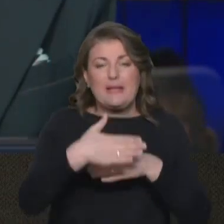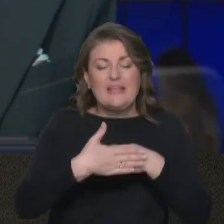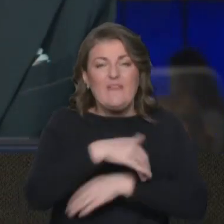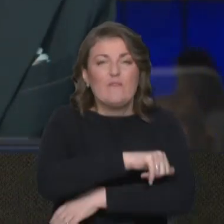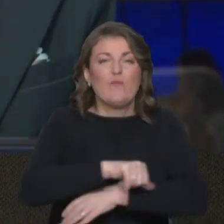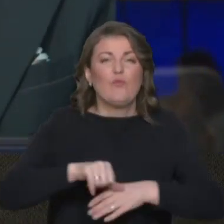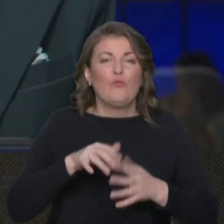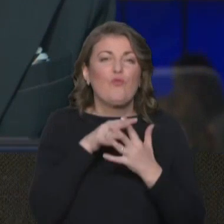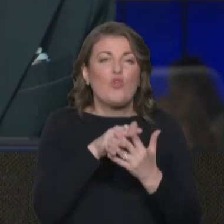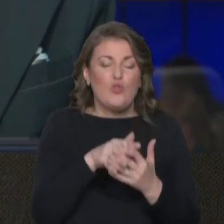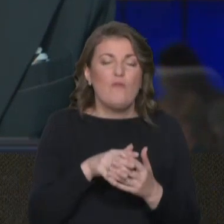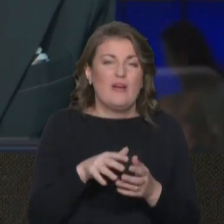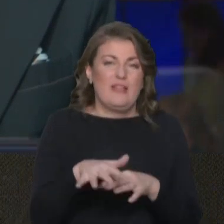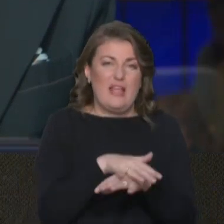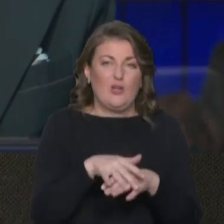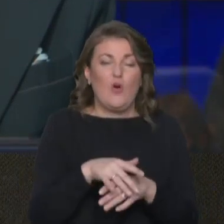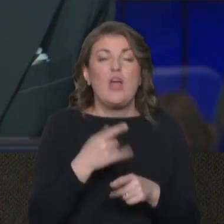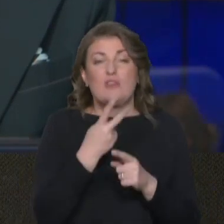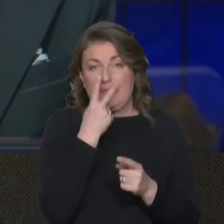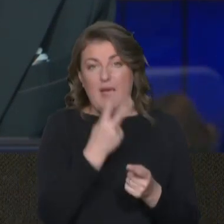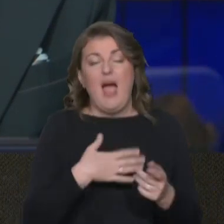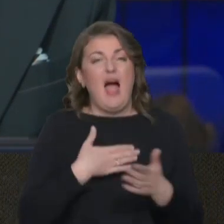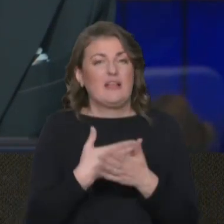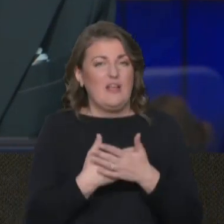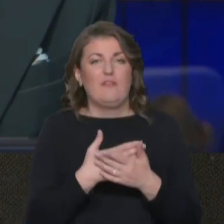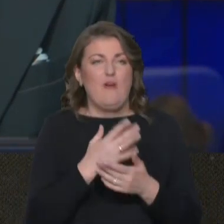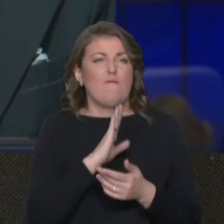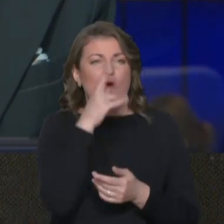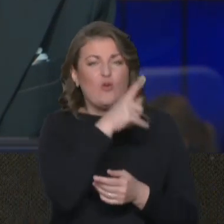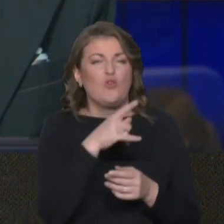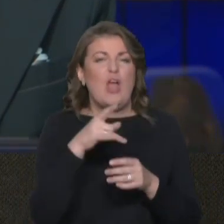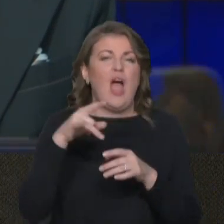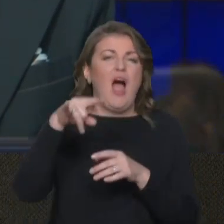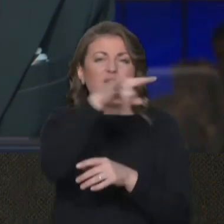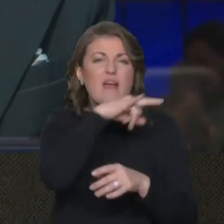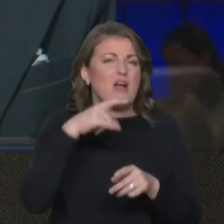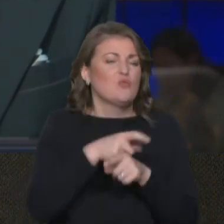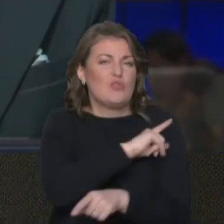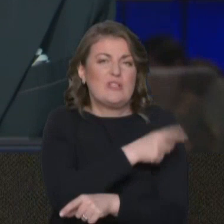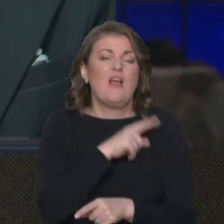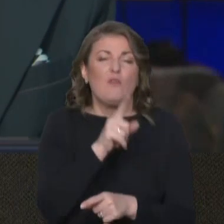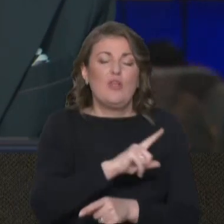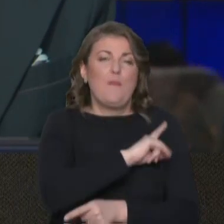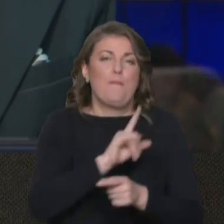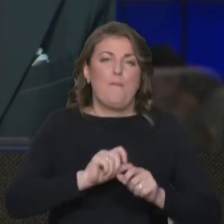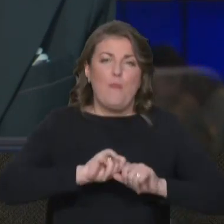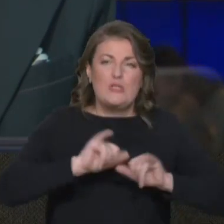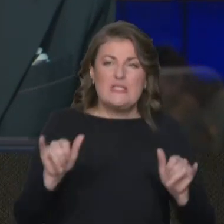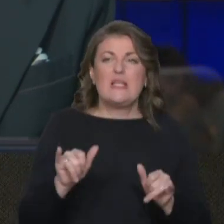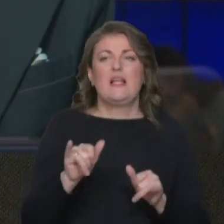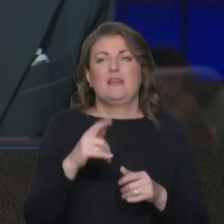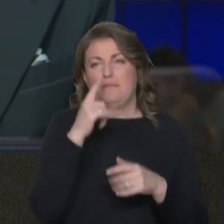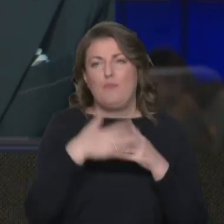ми спостерігаємо активність ворожої авіації, дуже потужна. Вони посилили застосування КАБів,